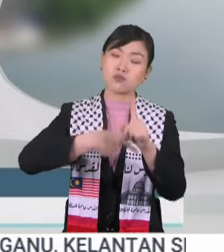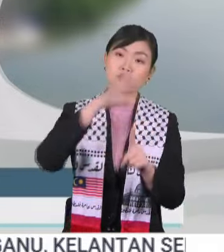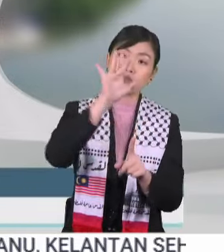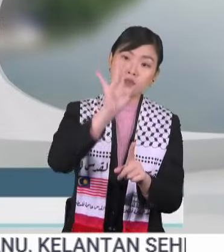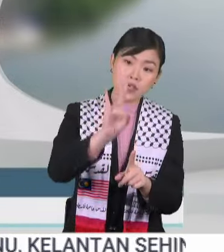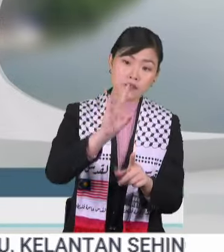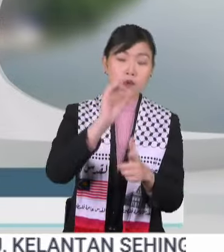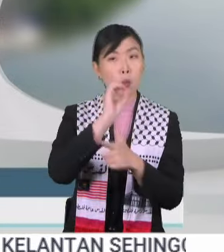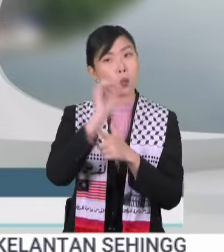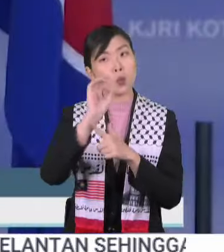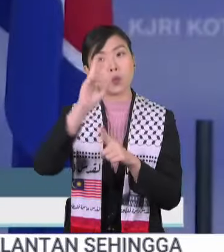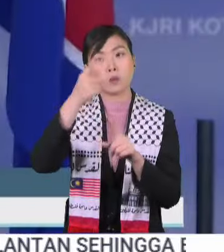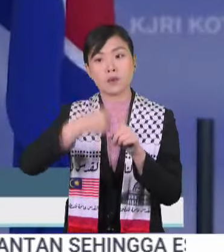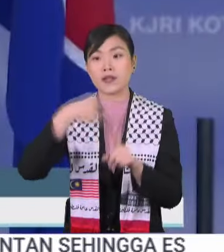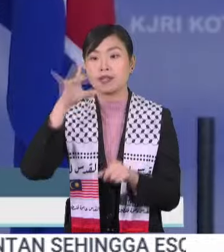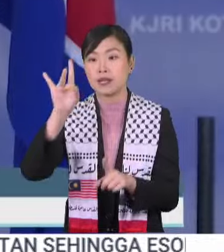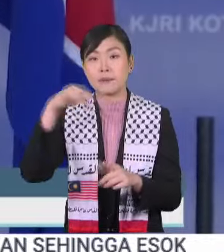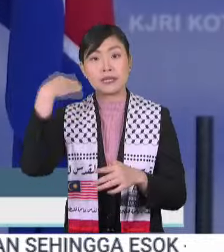ogos